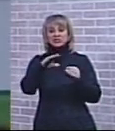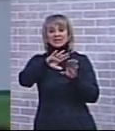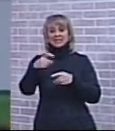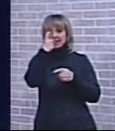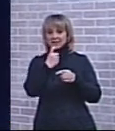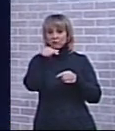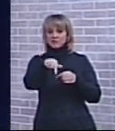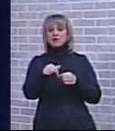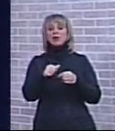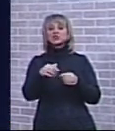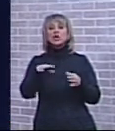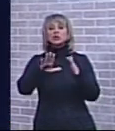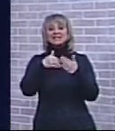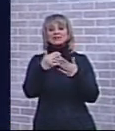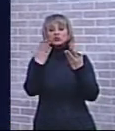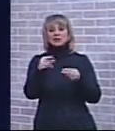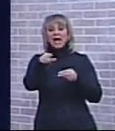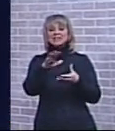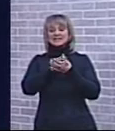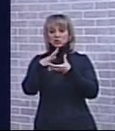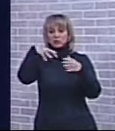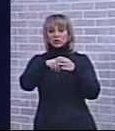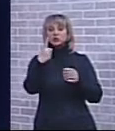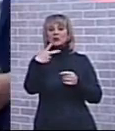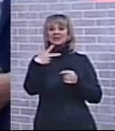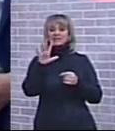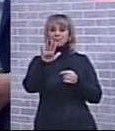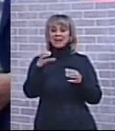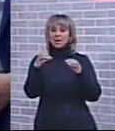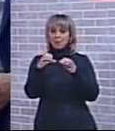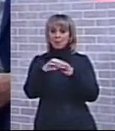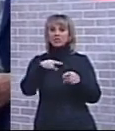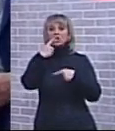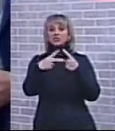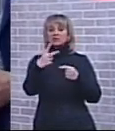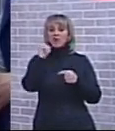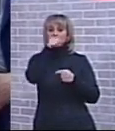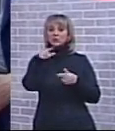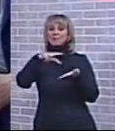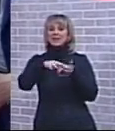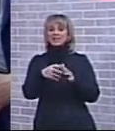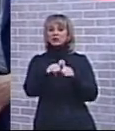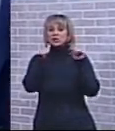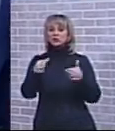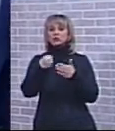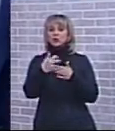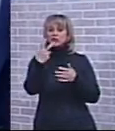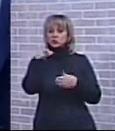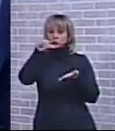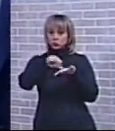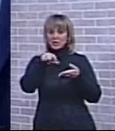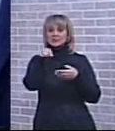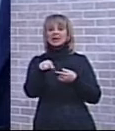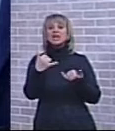заводе «Россельмаш». До сегодняшнего дня в ассоциацию входило 125 компаний, а через 2 года она планирует расшириться до 300